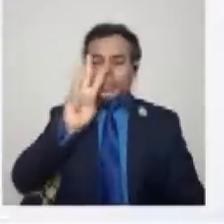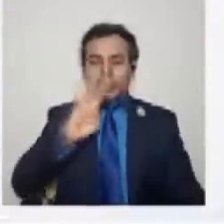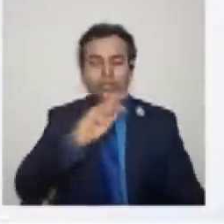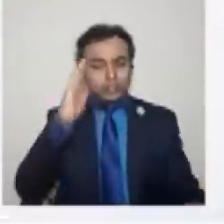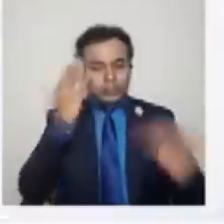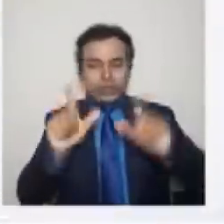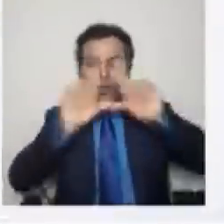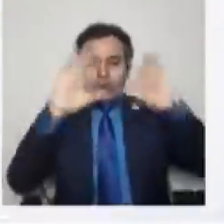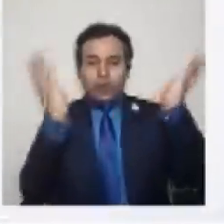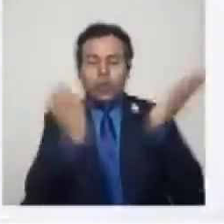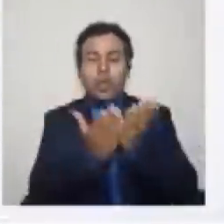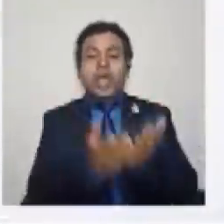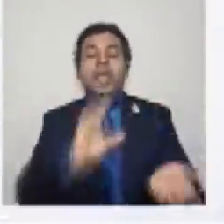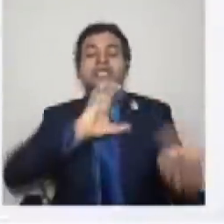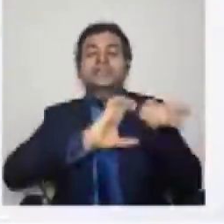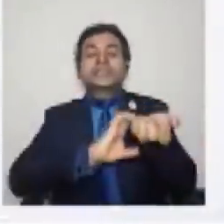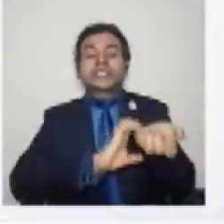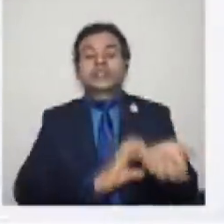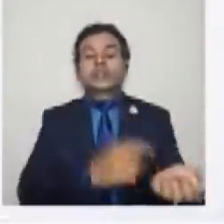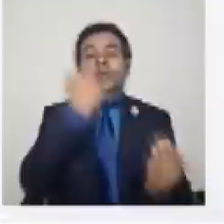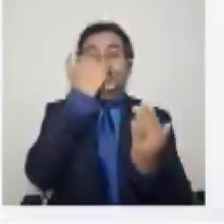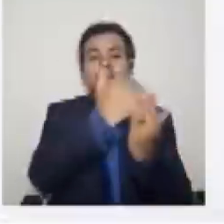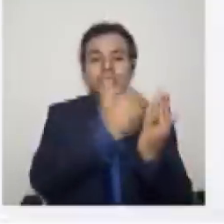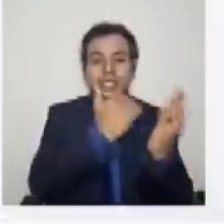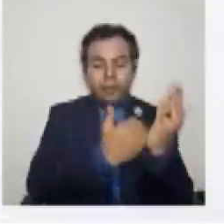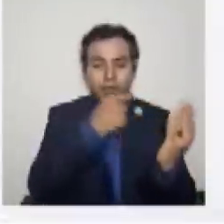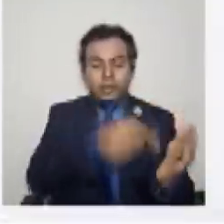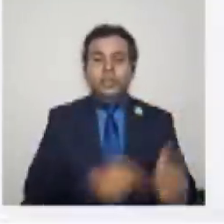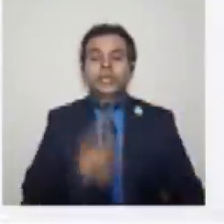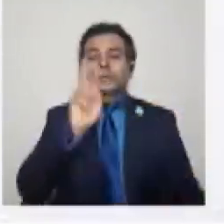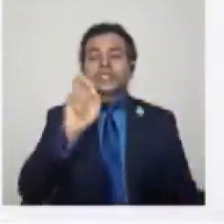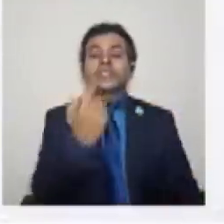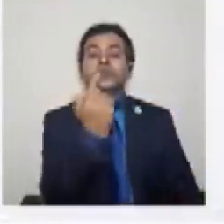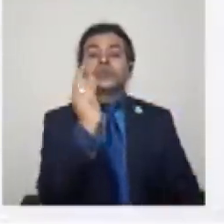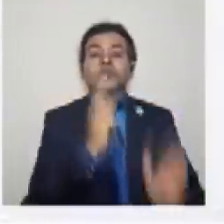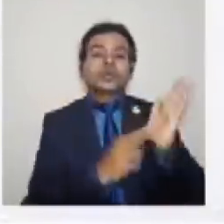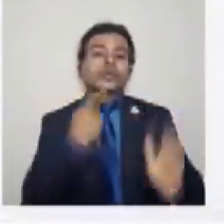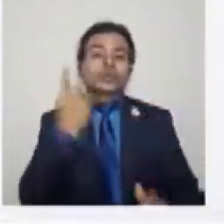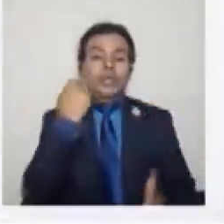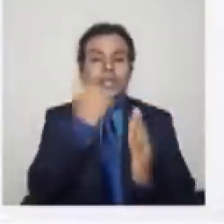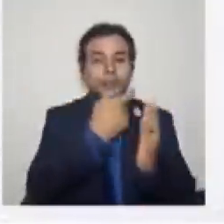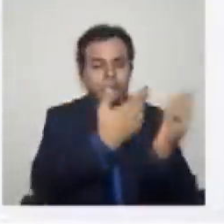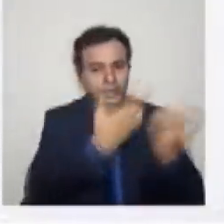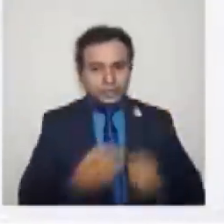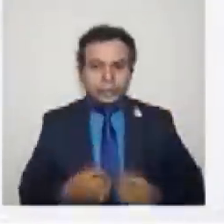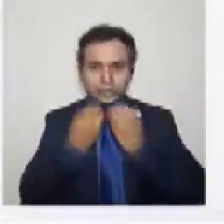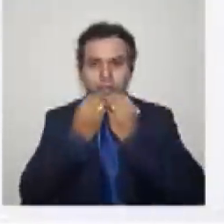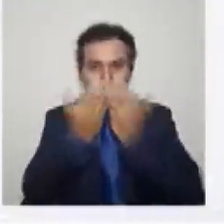৪,৫৬,৯৭৩ জন। দক্ষিণ এশিয়া পরিস্থিতি এবং বিশ্ব পরিস্থিতি সংগ্রহ করা হয়েছে সিচুয়েশন রিপোর্ট বিশ্ব স্বাস্থ্য সংস্থা